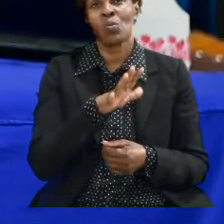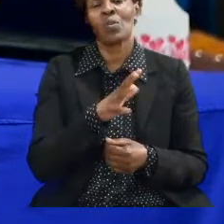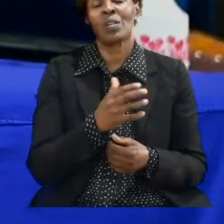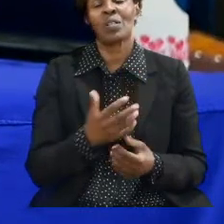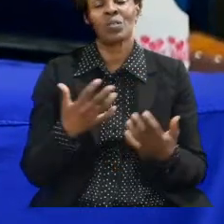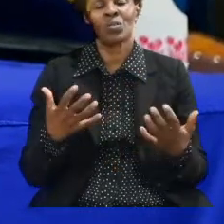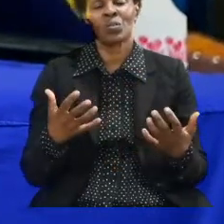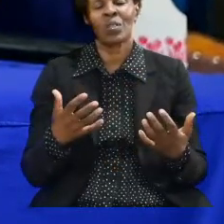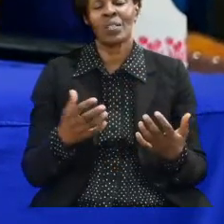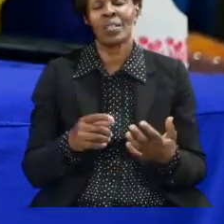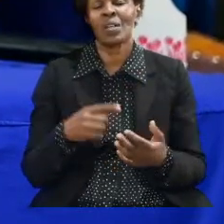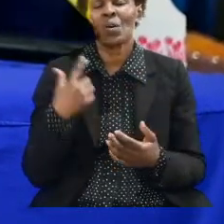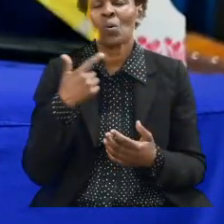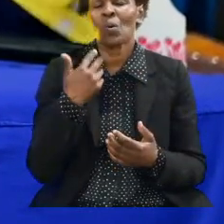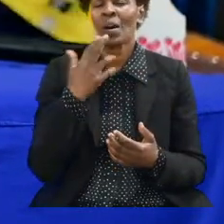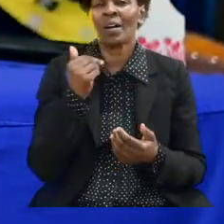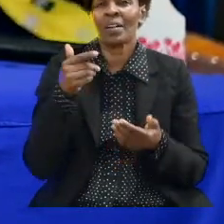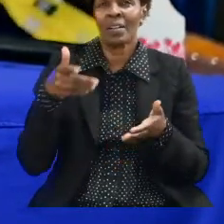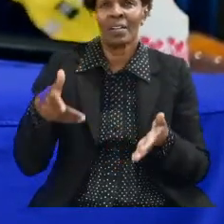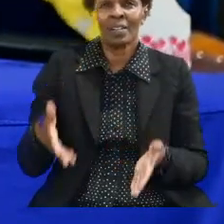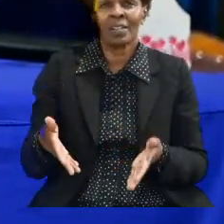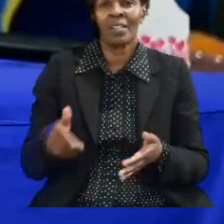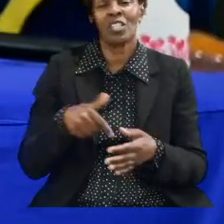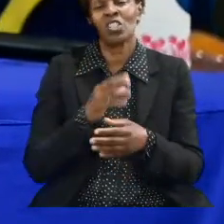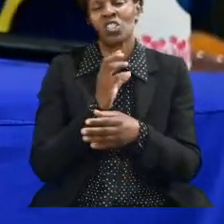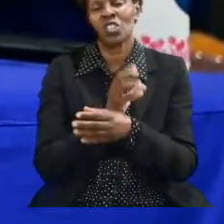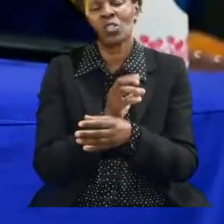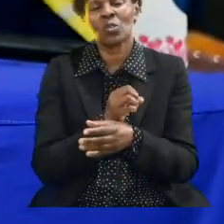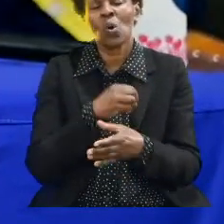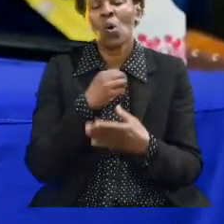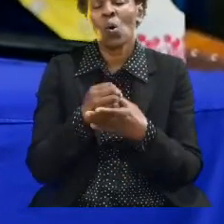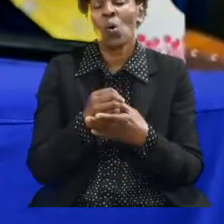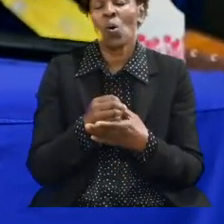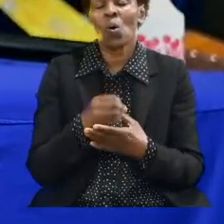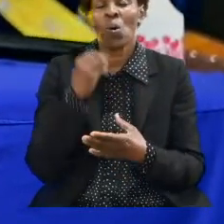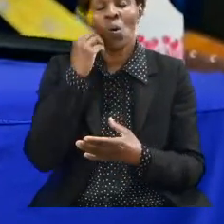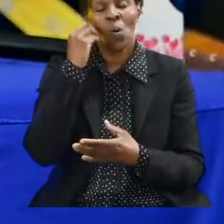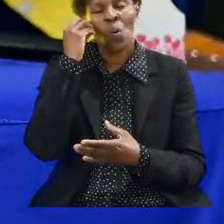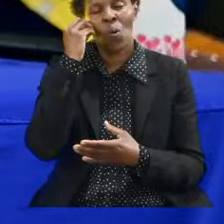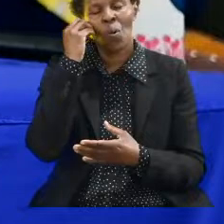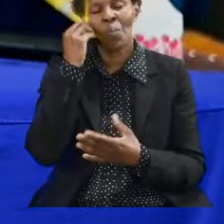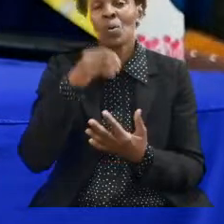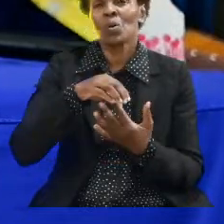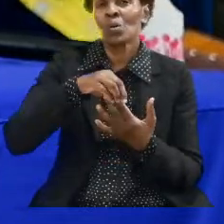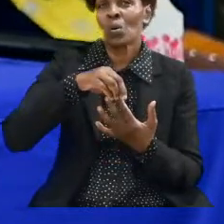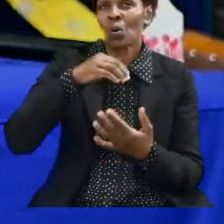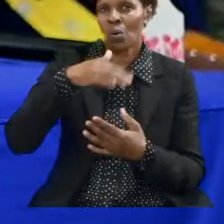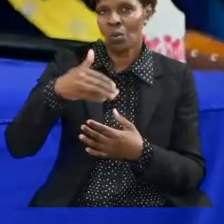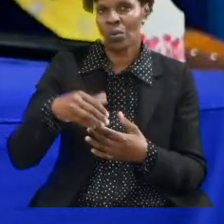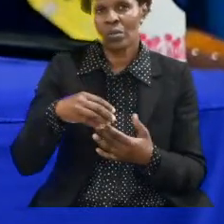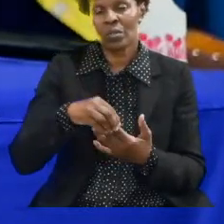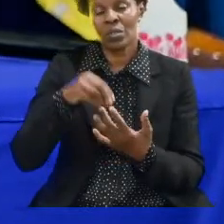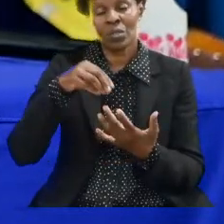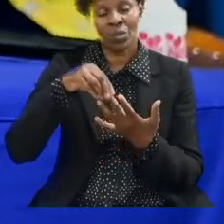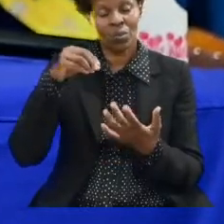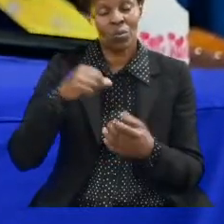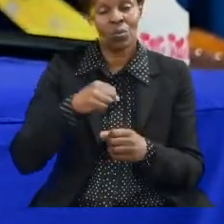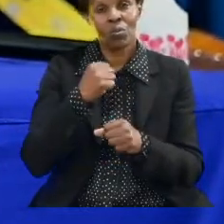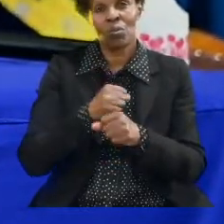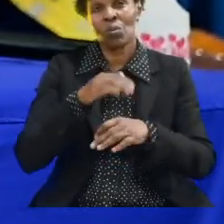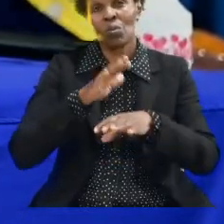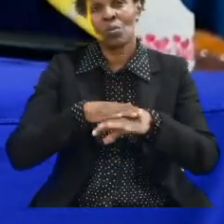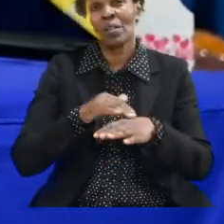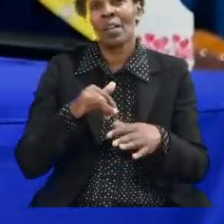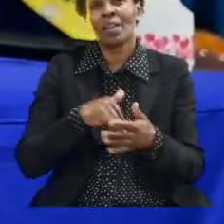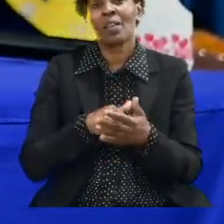inega ito. Kanane kanithaine, kanane kulea tuikaraga. Jagura guika wega. Nigetha ndicionagiririe njira iria